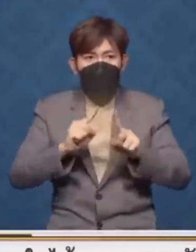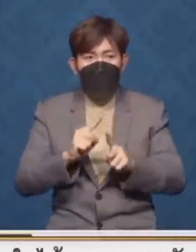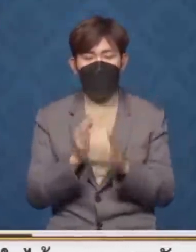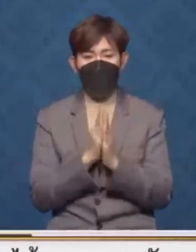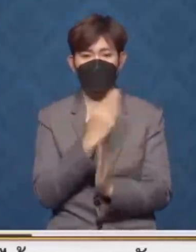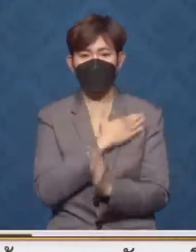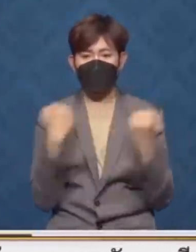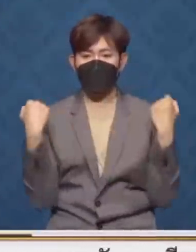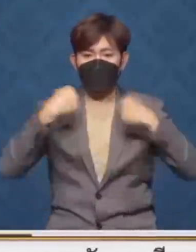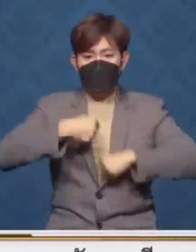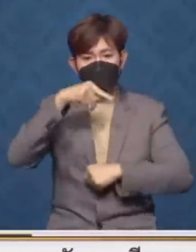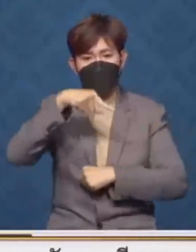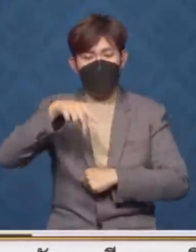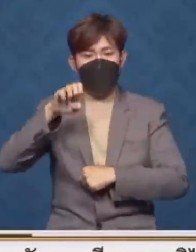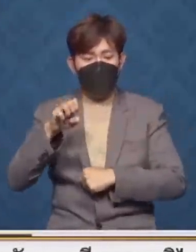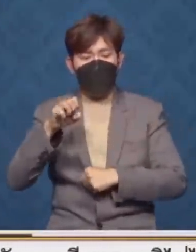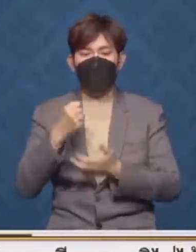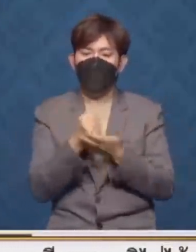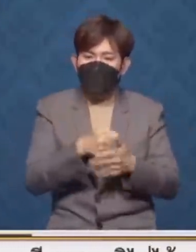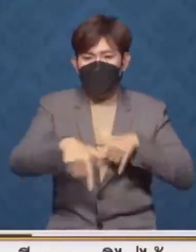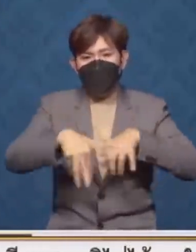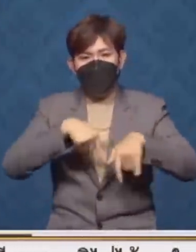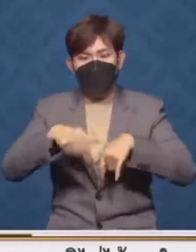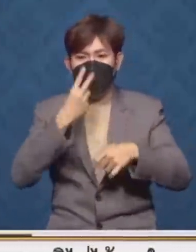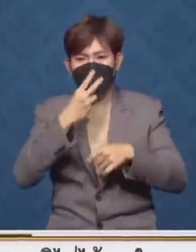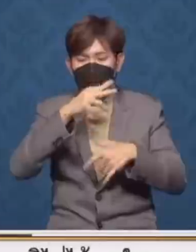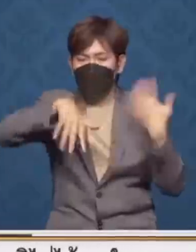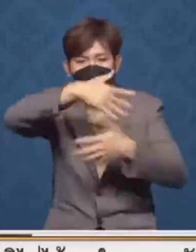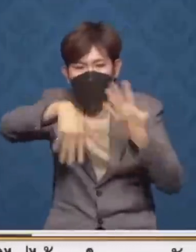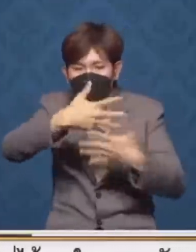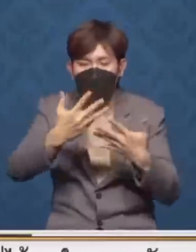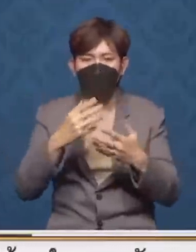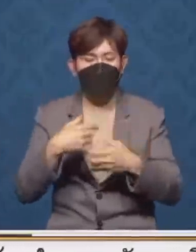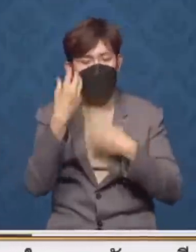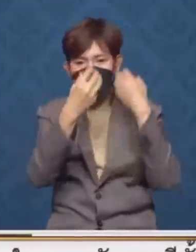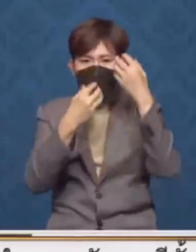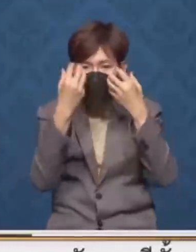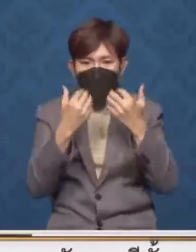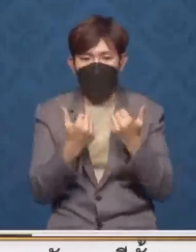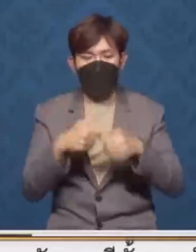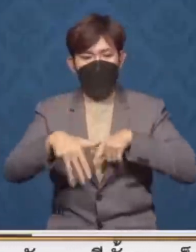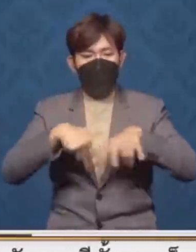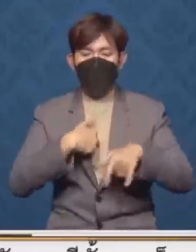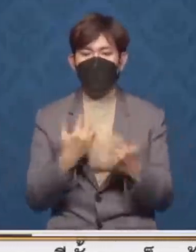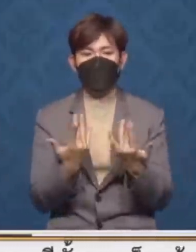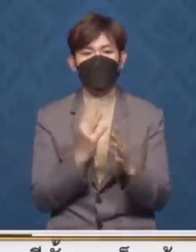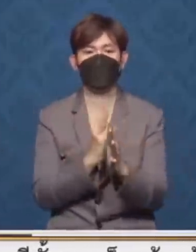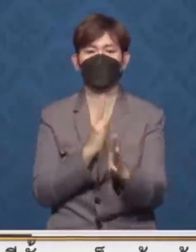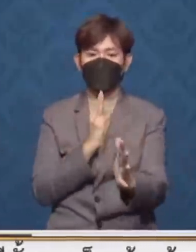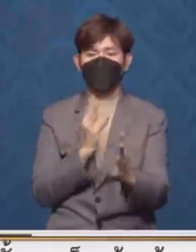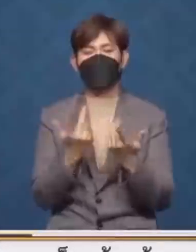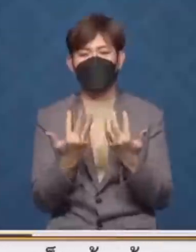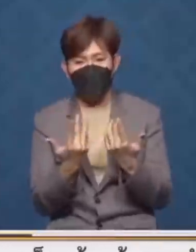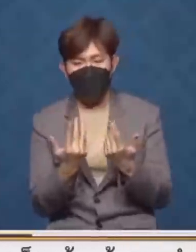กากออกมาช่วยเหลือประชาชนทุกอย่างมันกลับตาลปัตรไปหมดขานประชาชนต้องรอตรวจรอยเตียงรอ